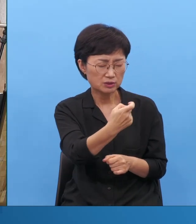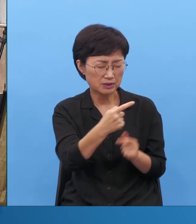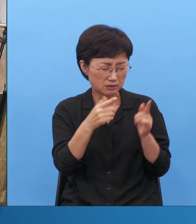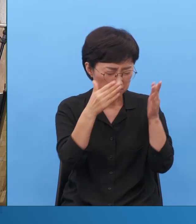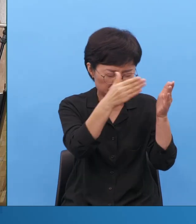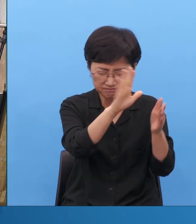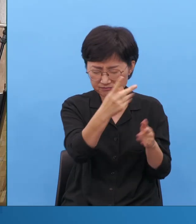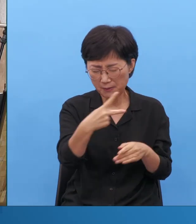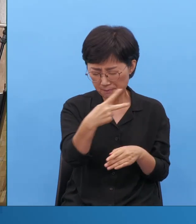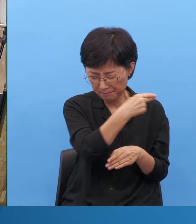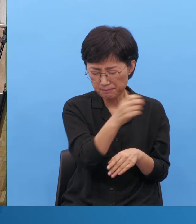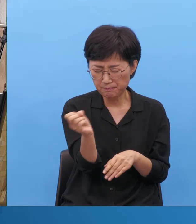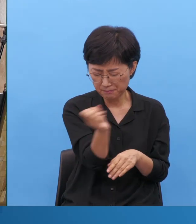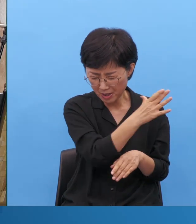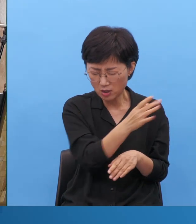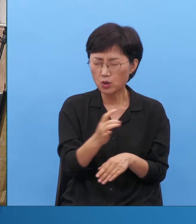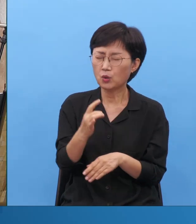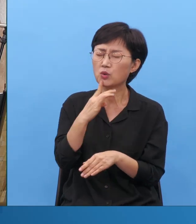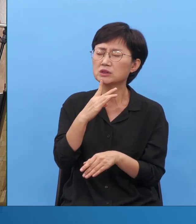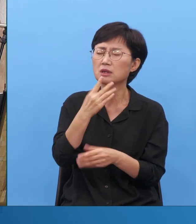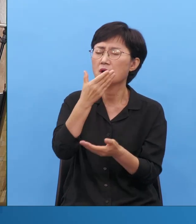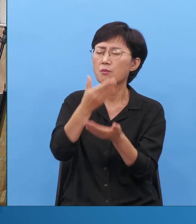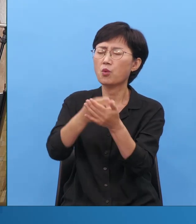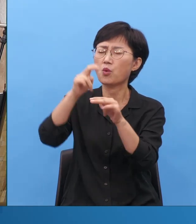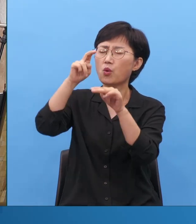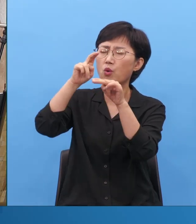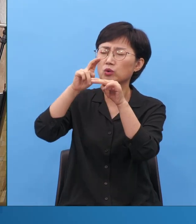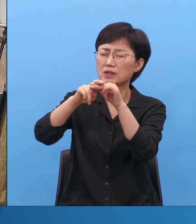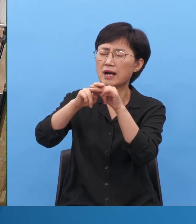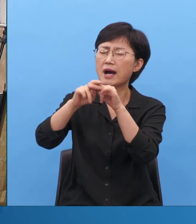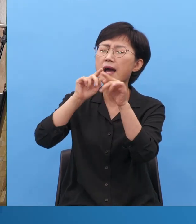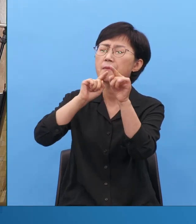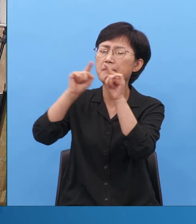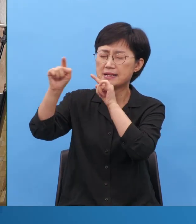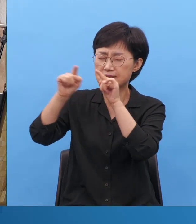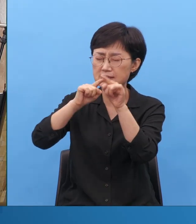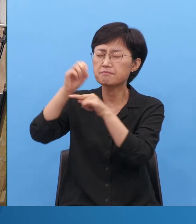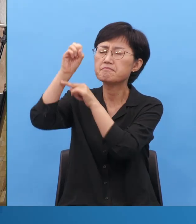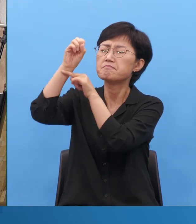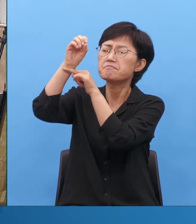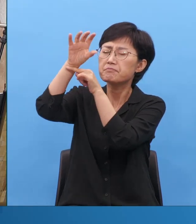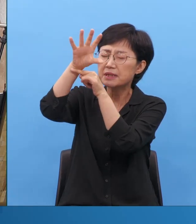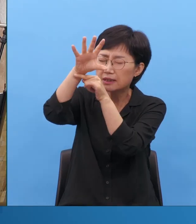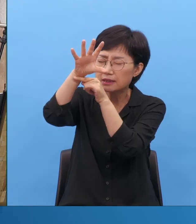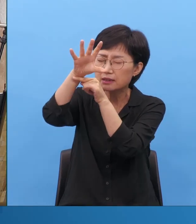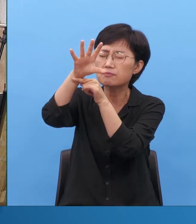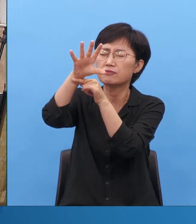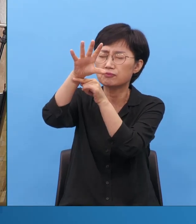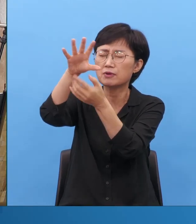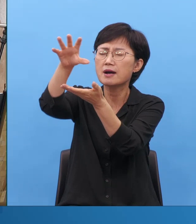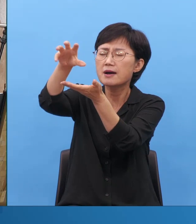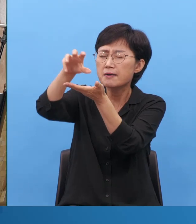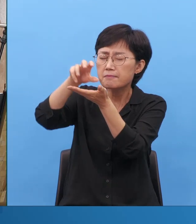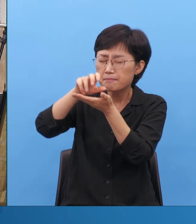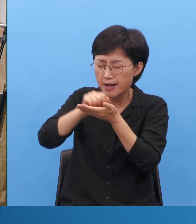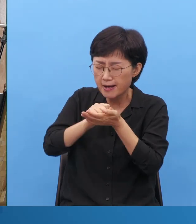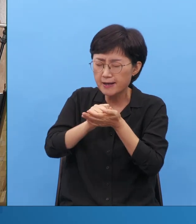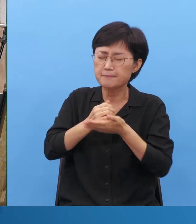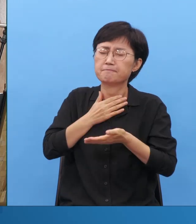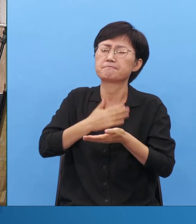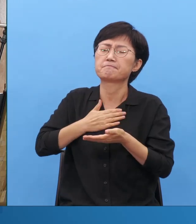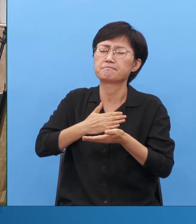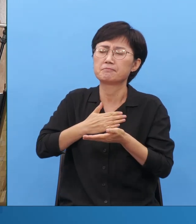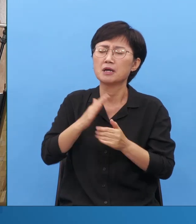하나님의 말씀과 보좌가 플랫폼이 되고 빛을 비추는 파수망대, 보좌의 축복이 임하는 영적 안테나의 사명을 감당하는